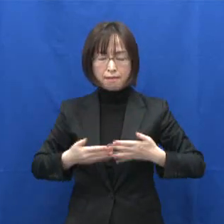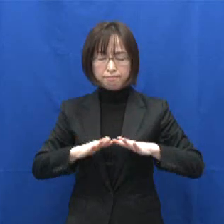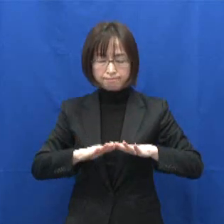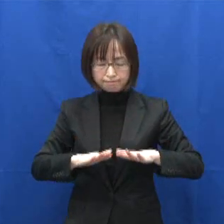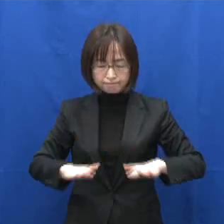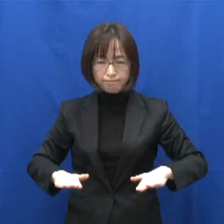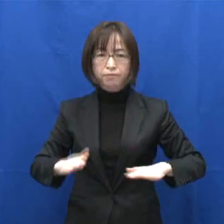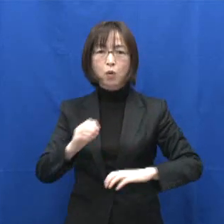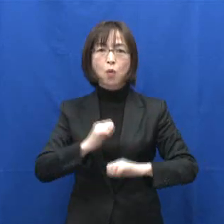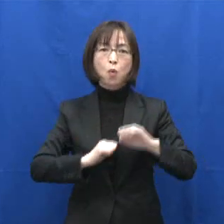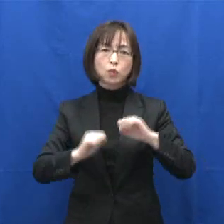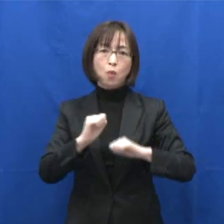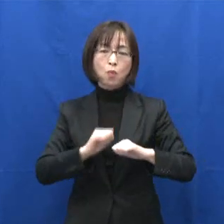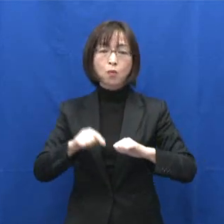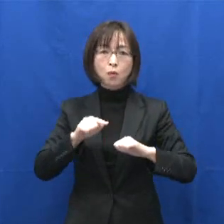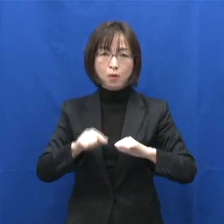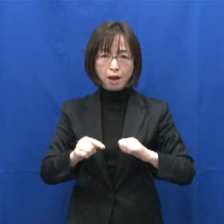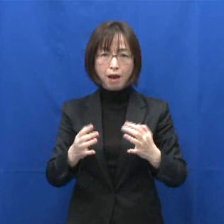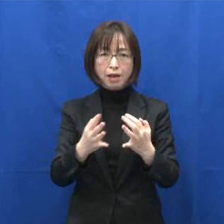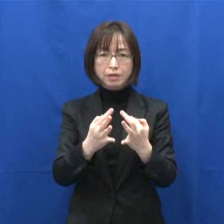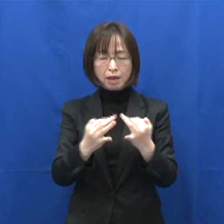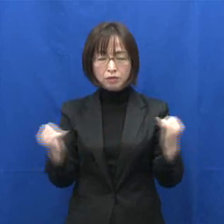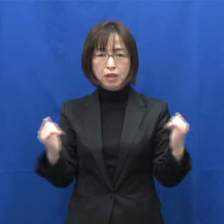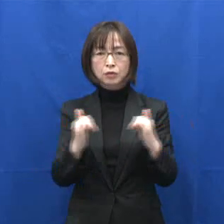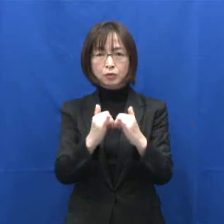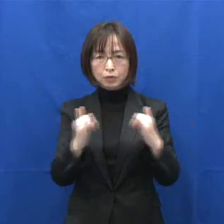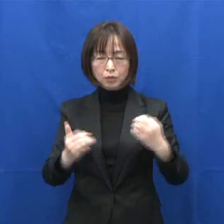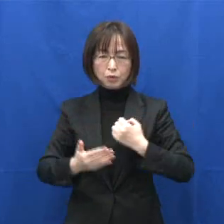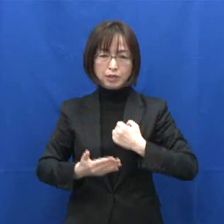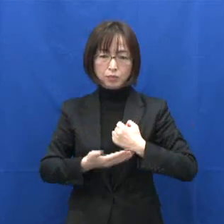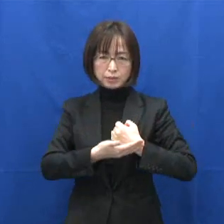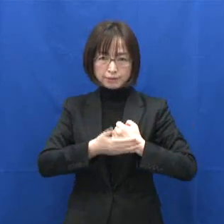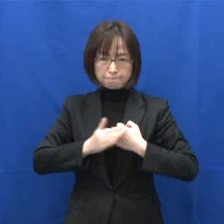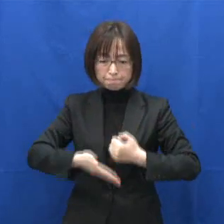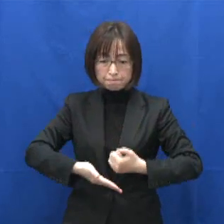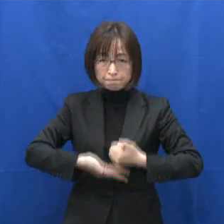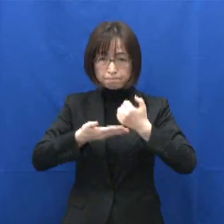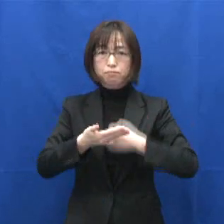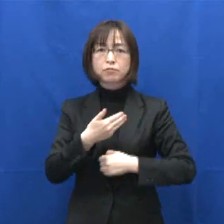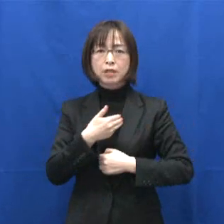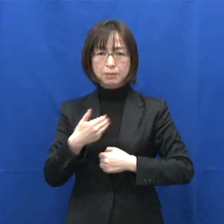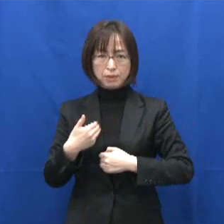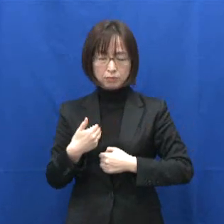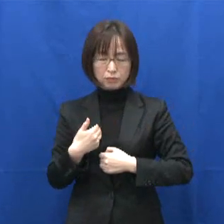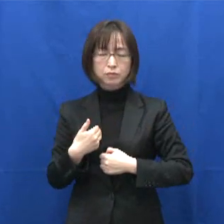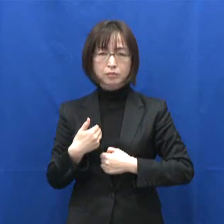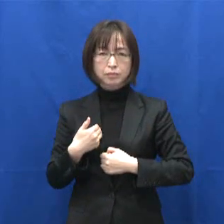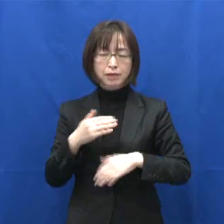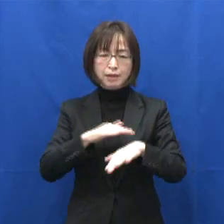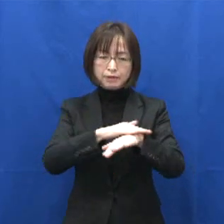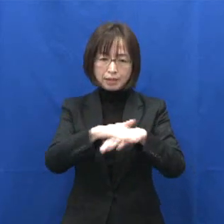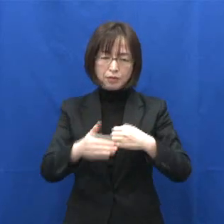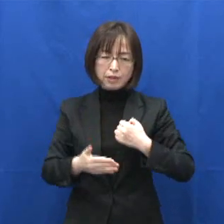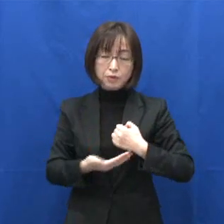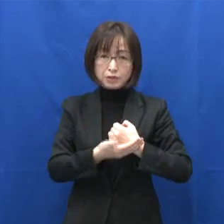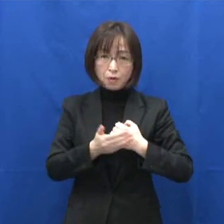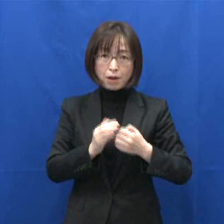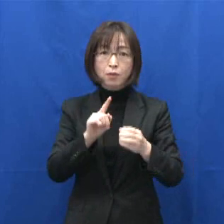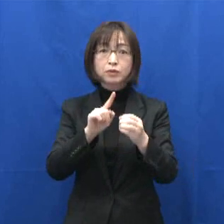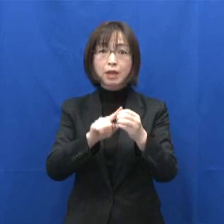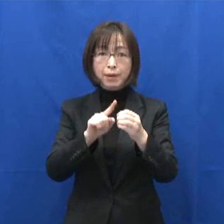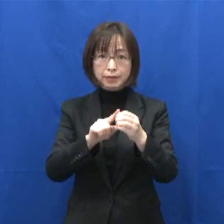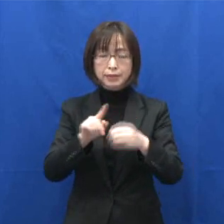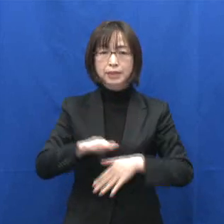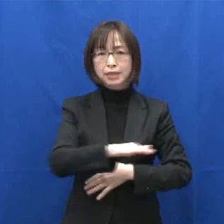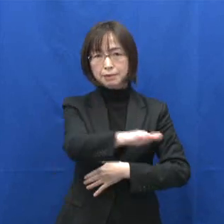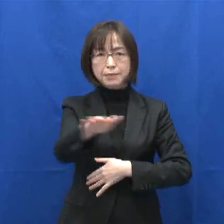動が多くの人の命を救います。大切な命を守るために